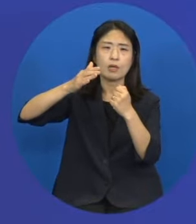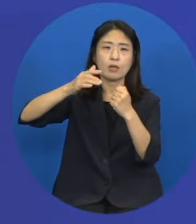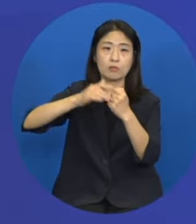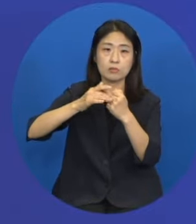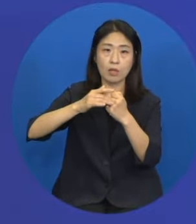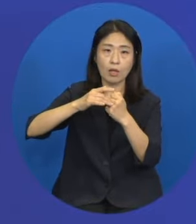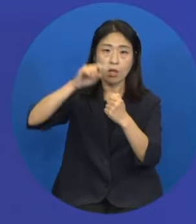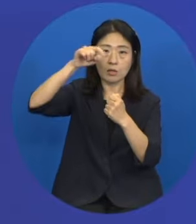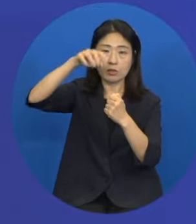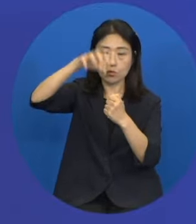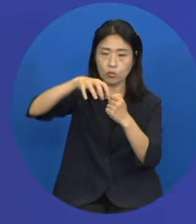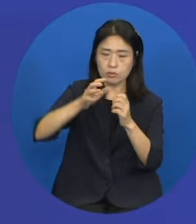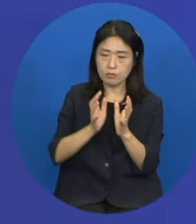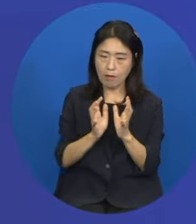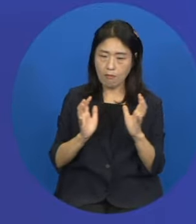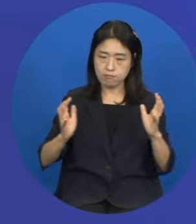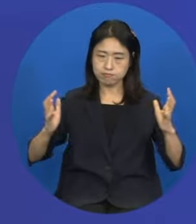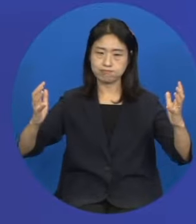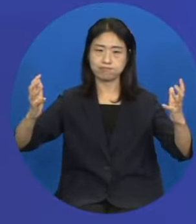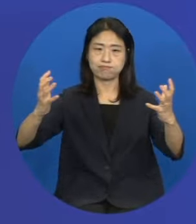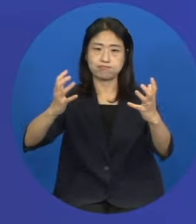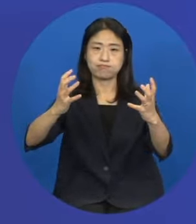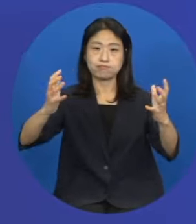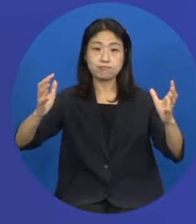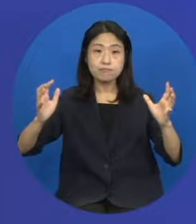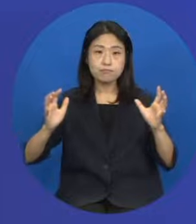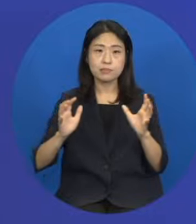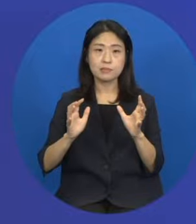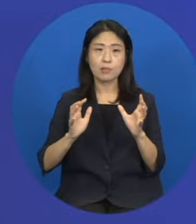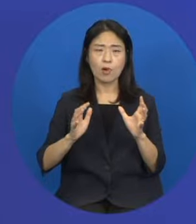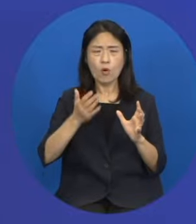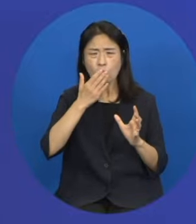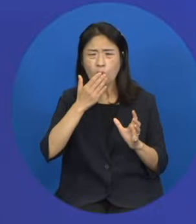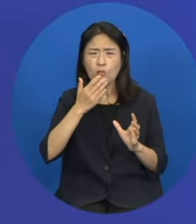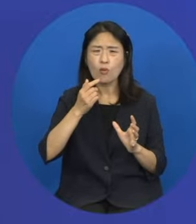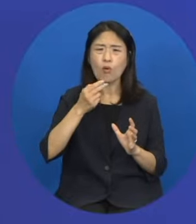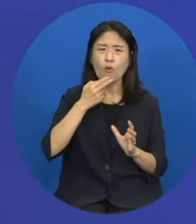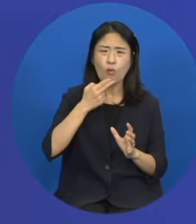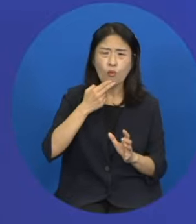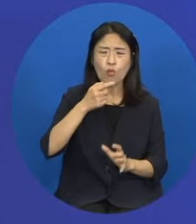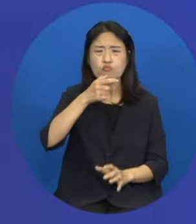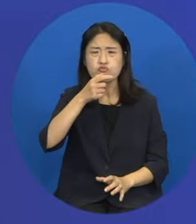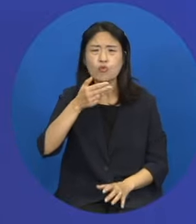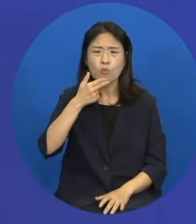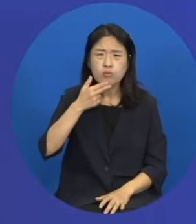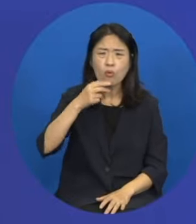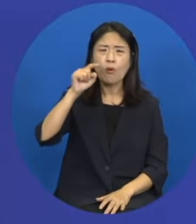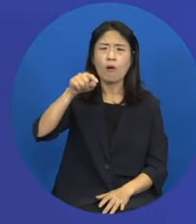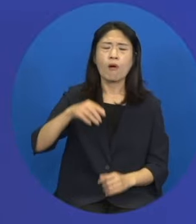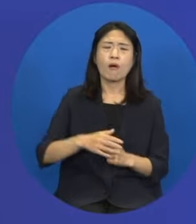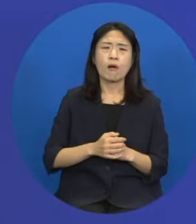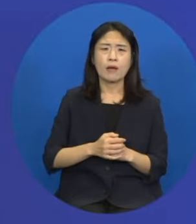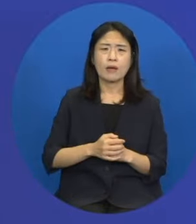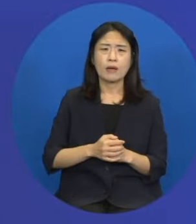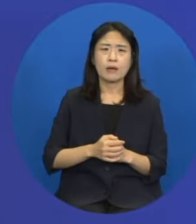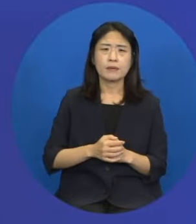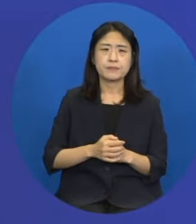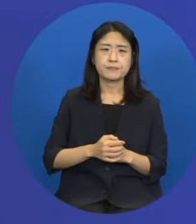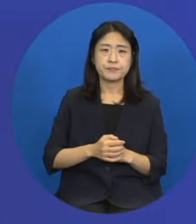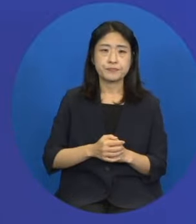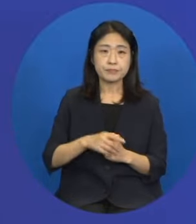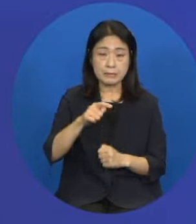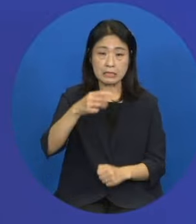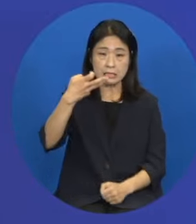끊어버리면 뭐 다 죽는 거 아니겠습니까? 그러니까 도무지 이 군대를 이길 수가 없는 거예요. 하나님께서 어떻게 말씀하셨습니까? 상대방이 18만